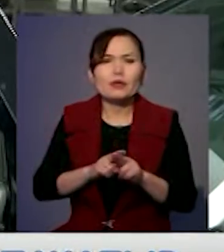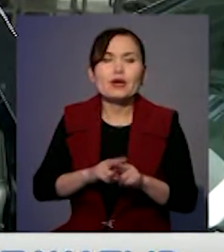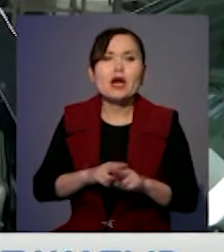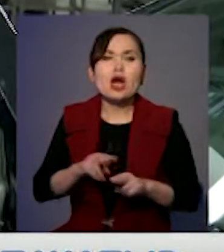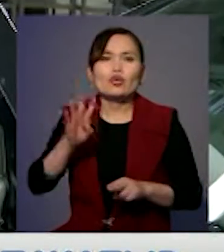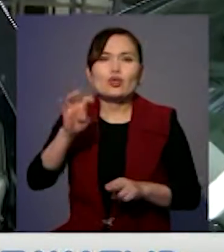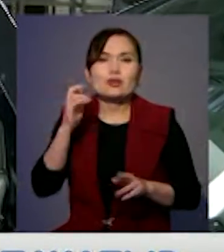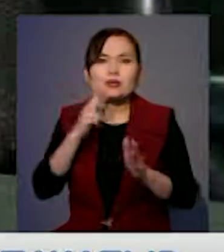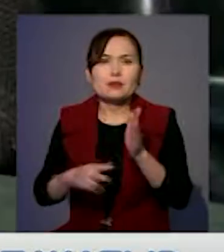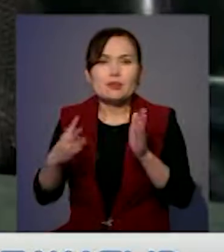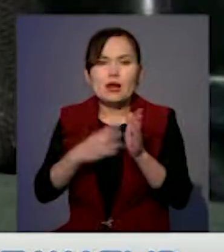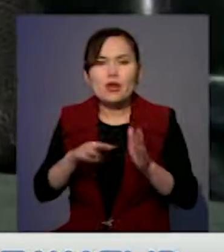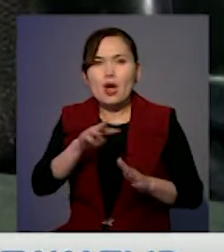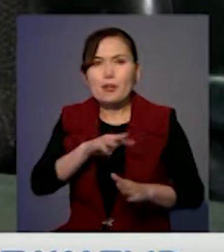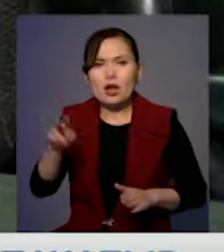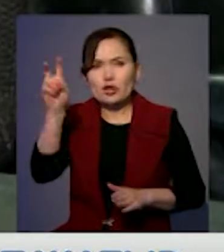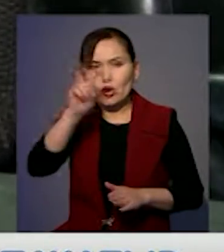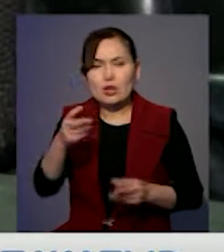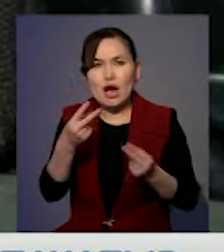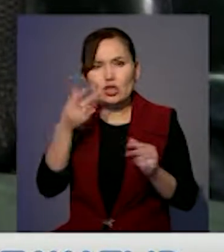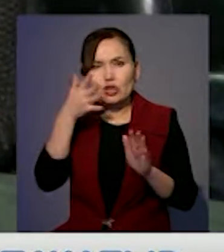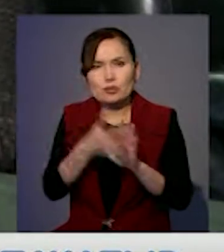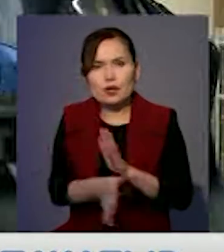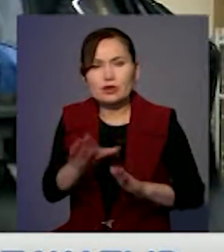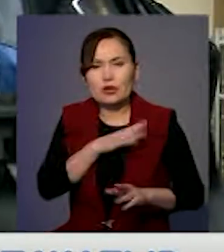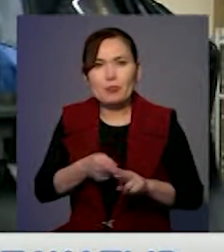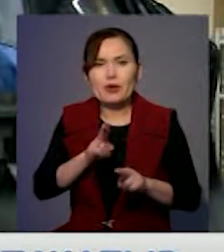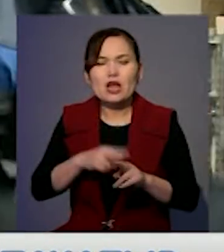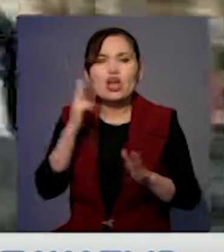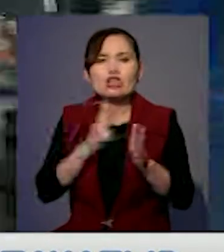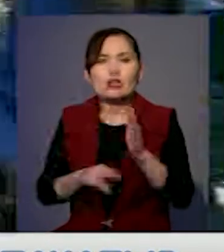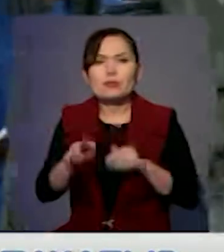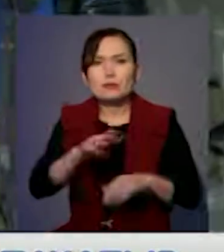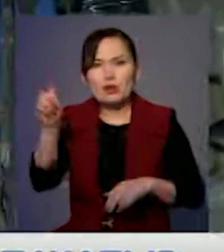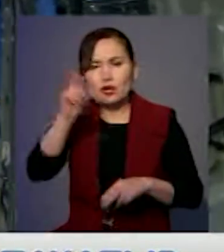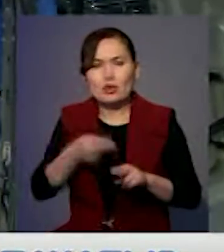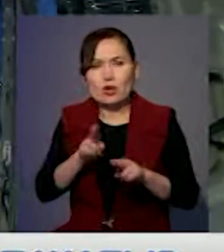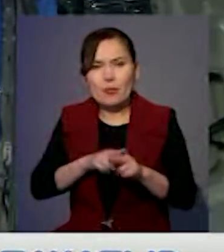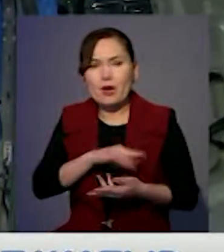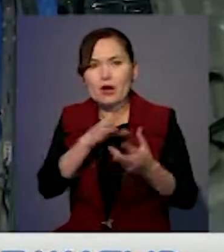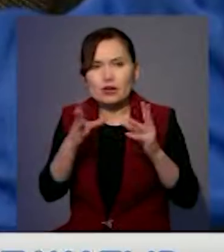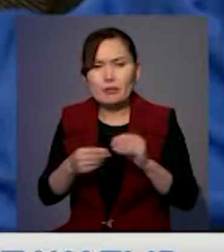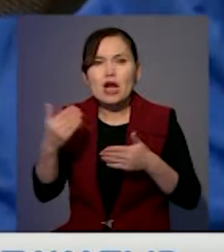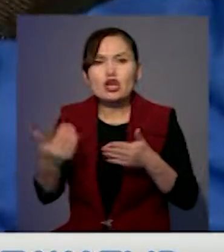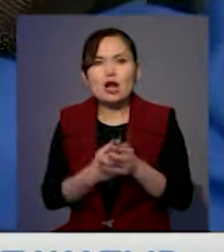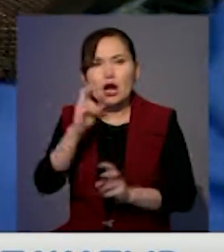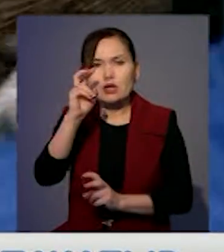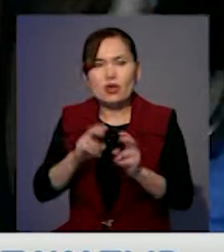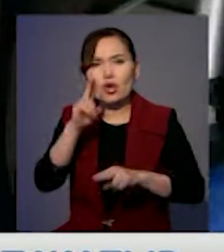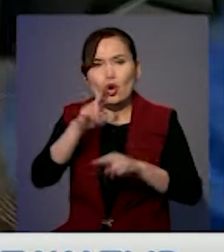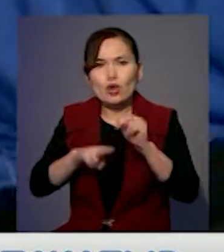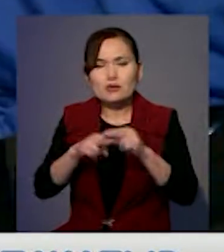инфрақұрылымға 489 миллион доллар жұмсаған. Осы соманың 70 миллион доллары толық циклды жаңа зауыт құрылысына